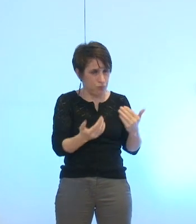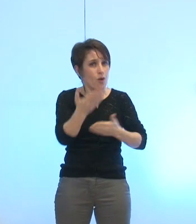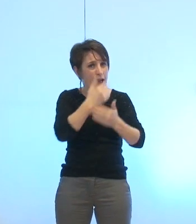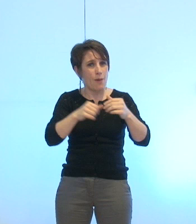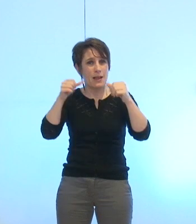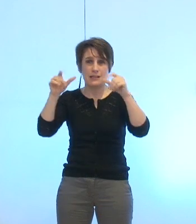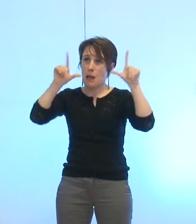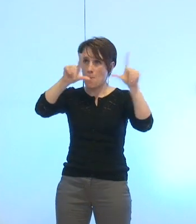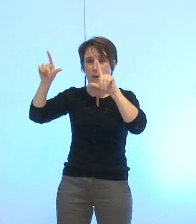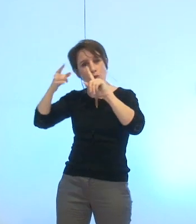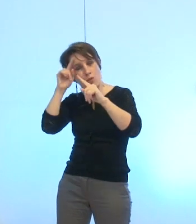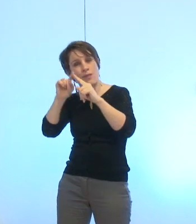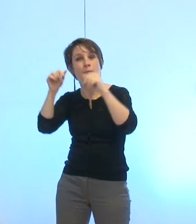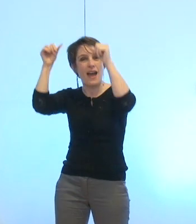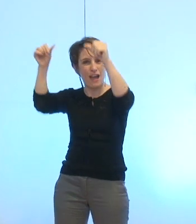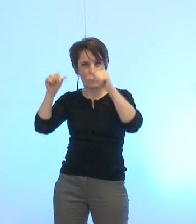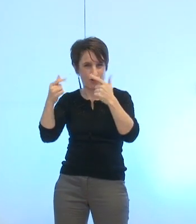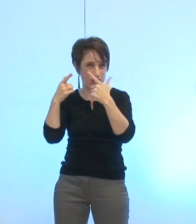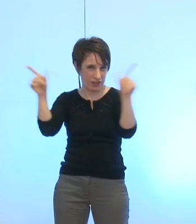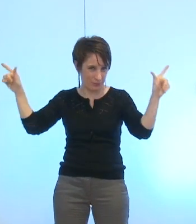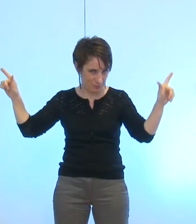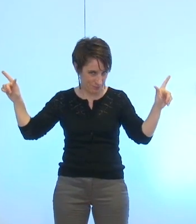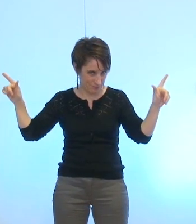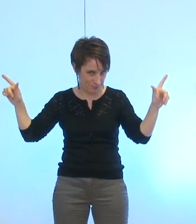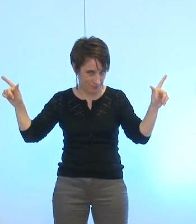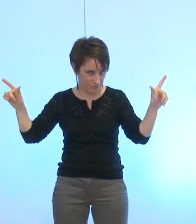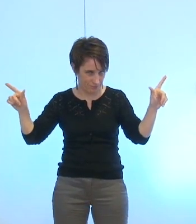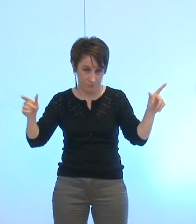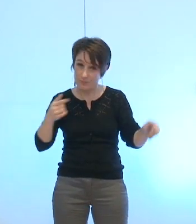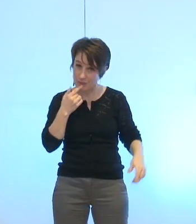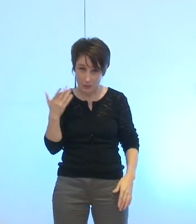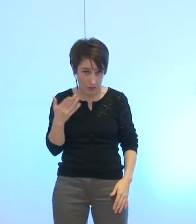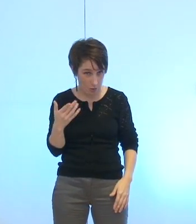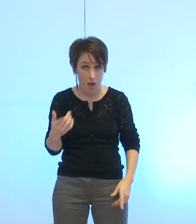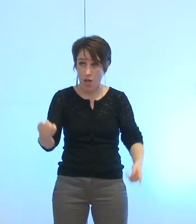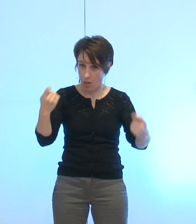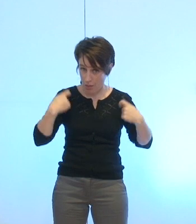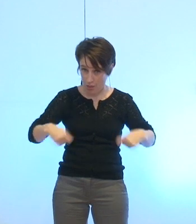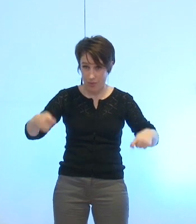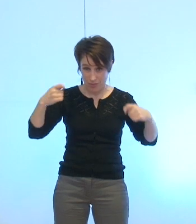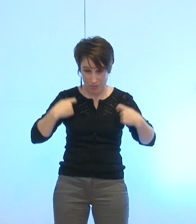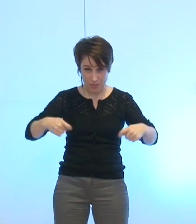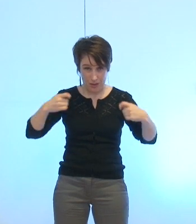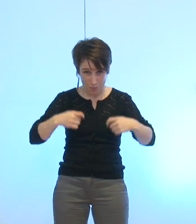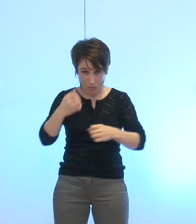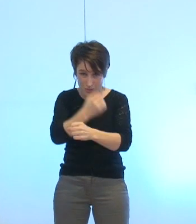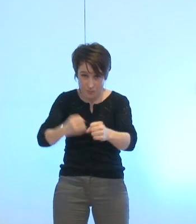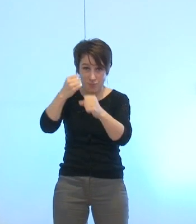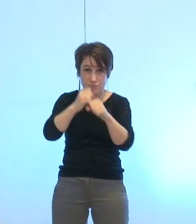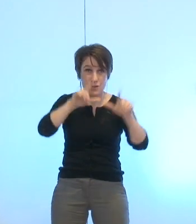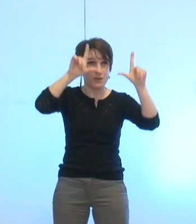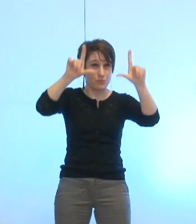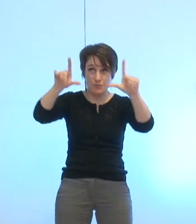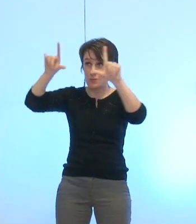il va donc y avoir un coût d'investissement et un coût d'entretien